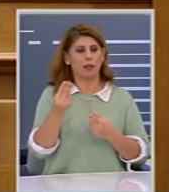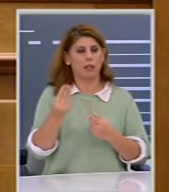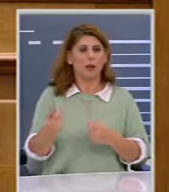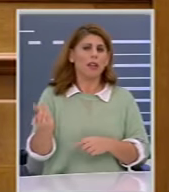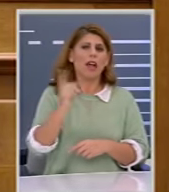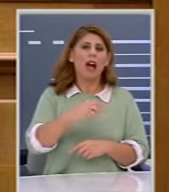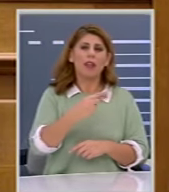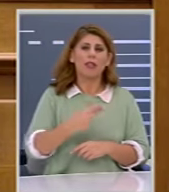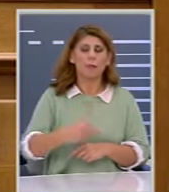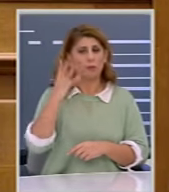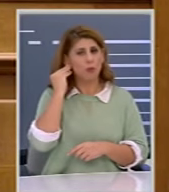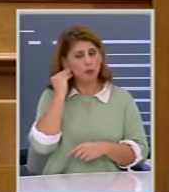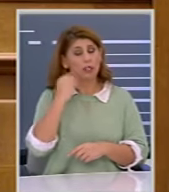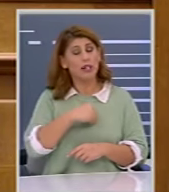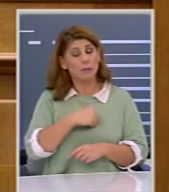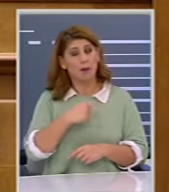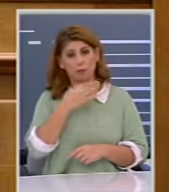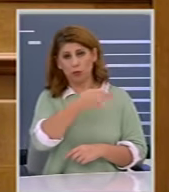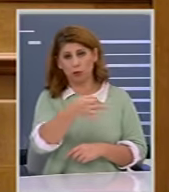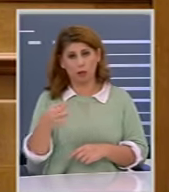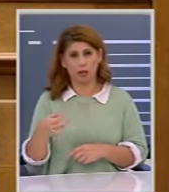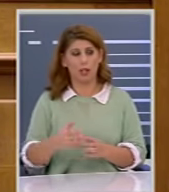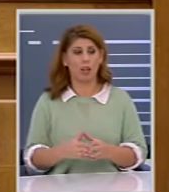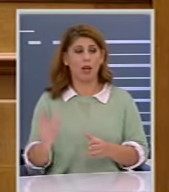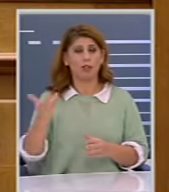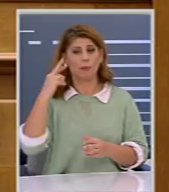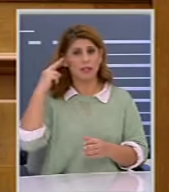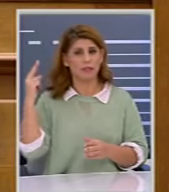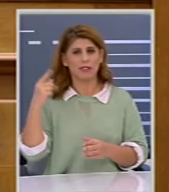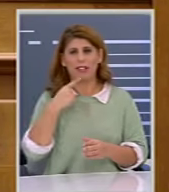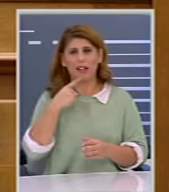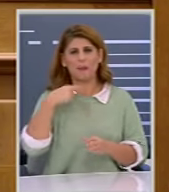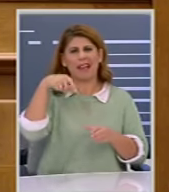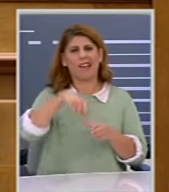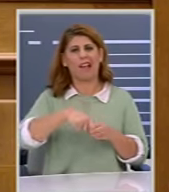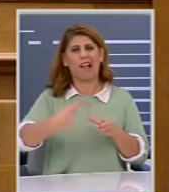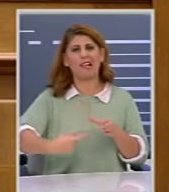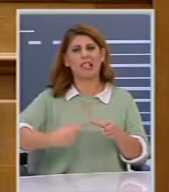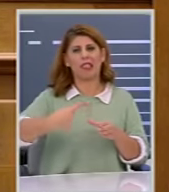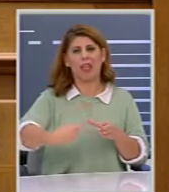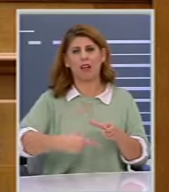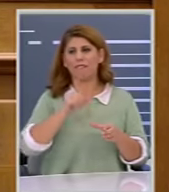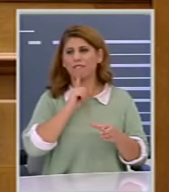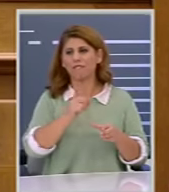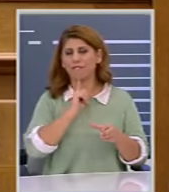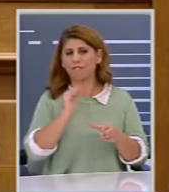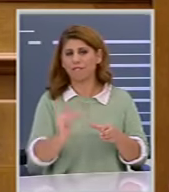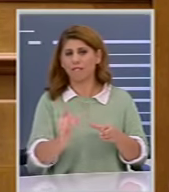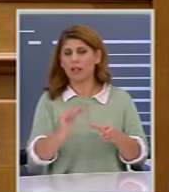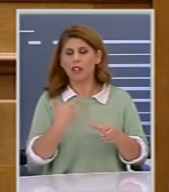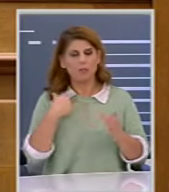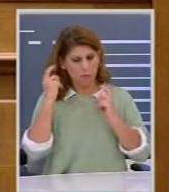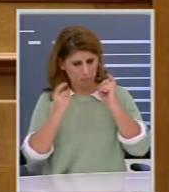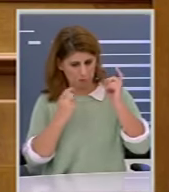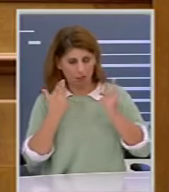που ακούσαμε, λυπάμαι που το λέω, όταν ήμασταν φοιτητές τα λέγαμε κασέτα. Γιατί αναρωτιέμαι με ποιους